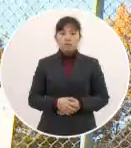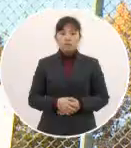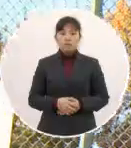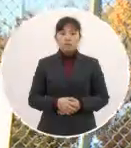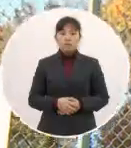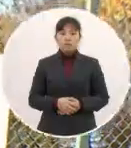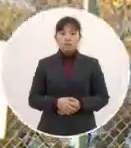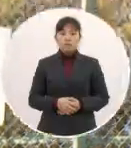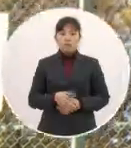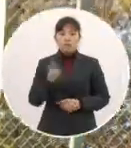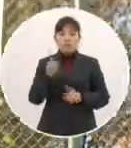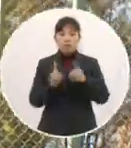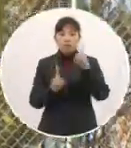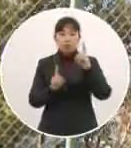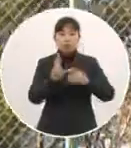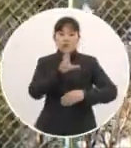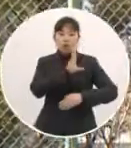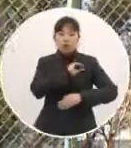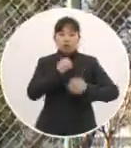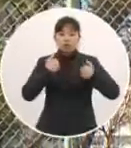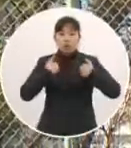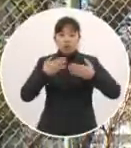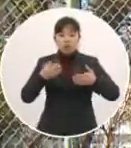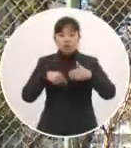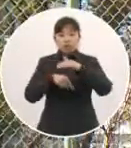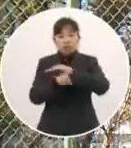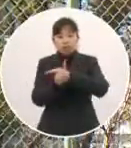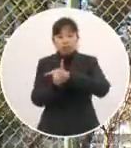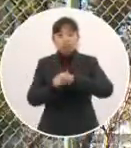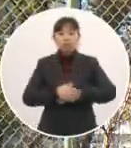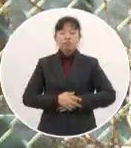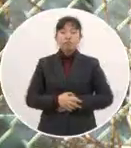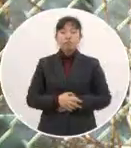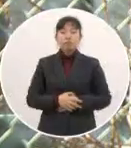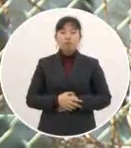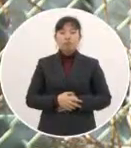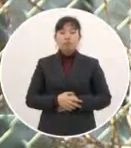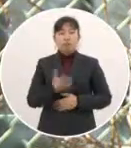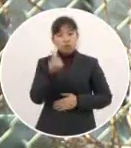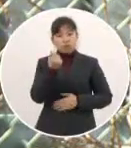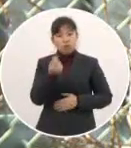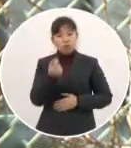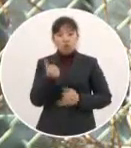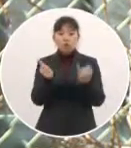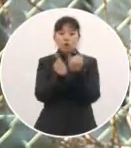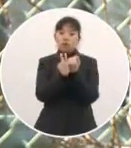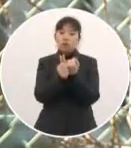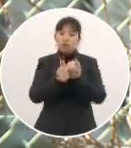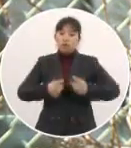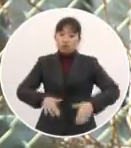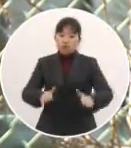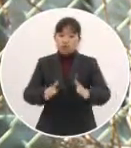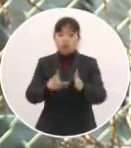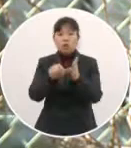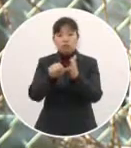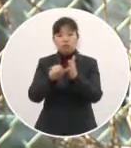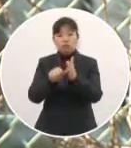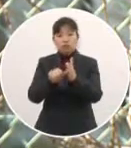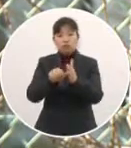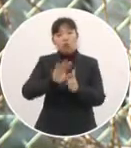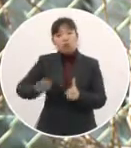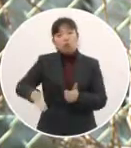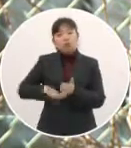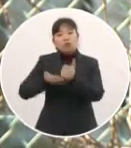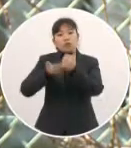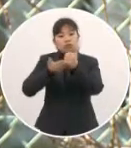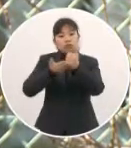で、どっちも諦める必要ないってどういう意味？もし結婚して子供ができたら子育てだって